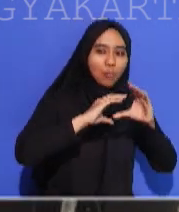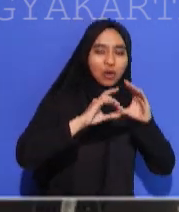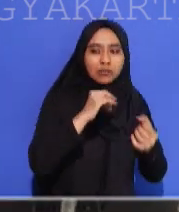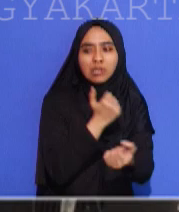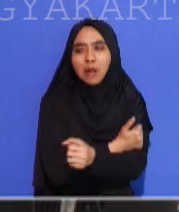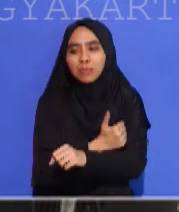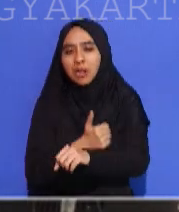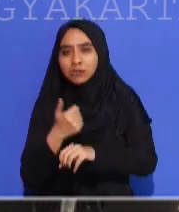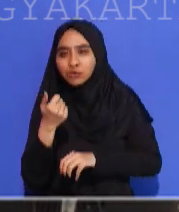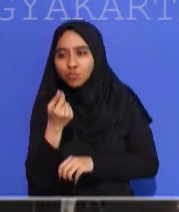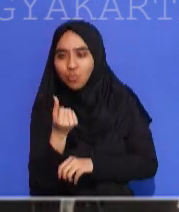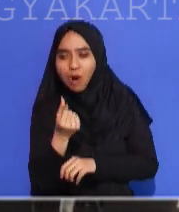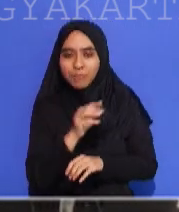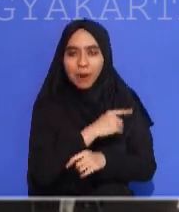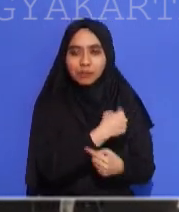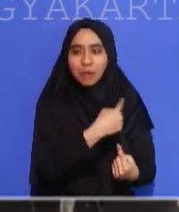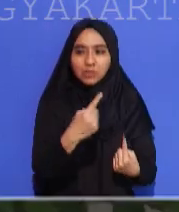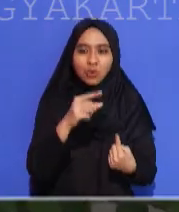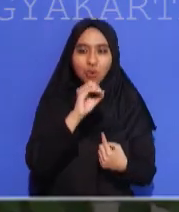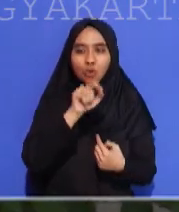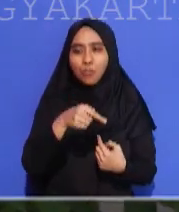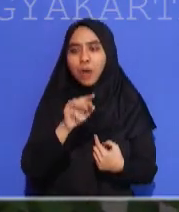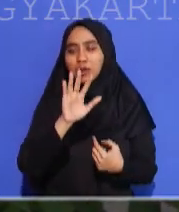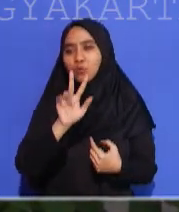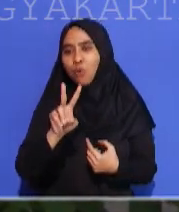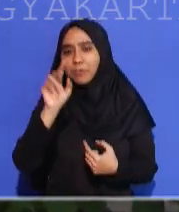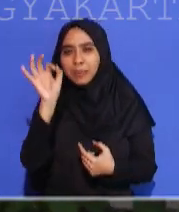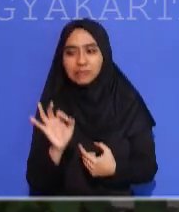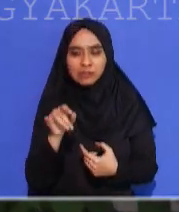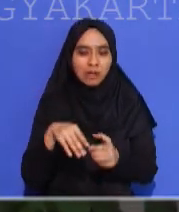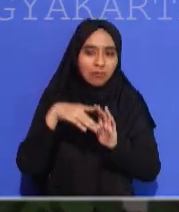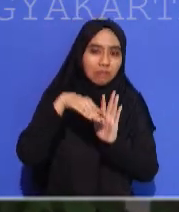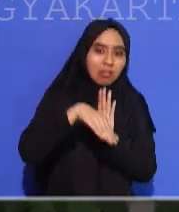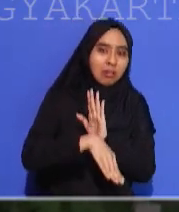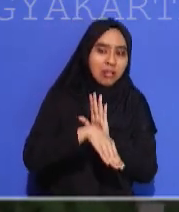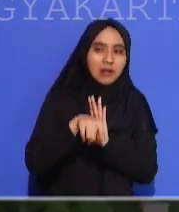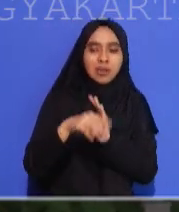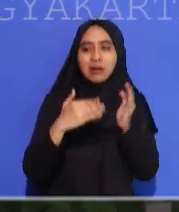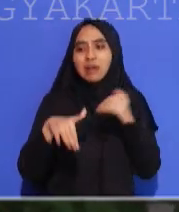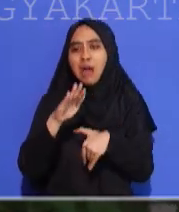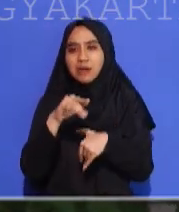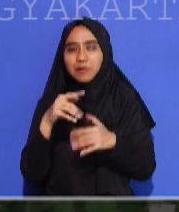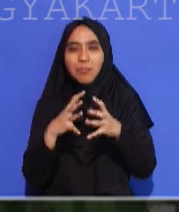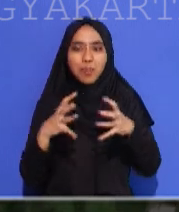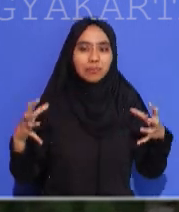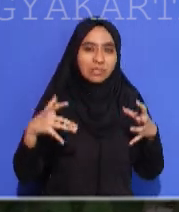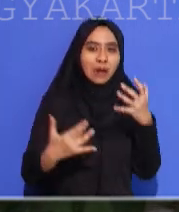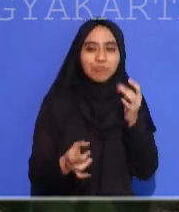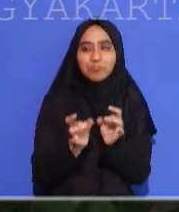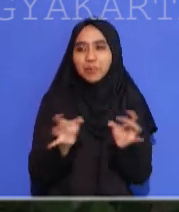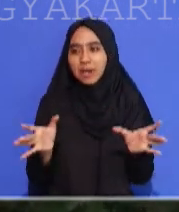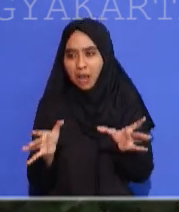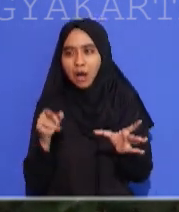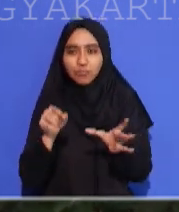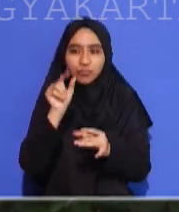andil masing-masing 002%asi bulan initinggi dibandan Lal